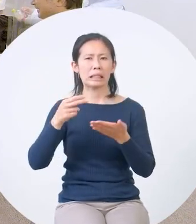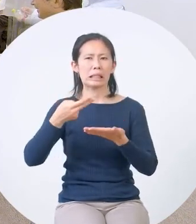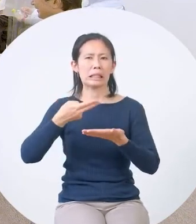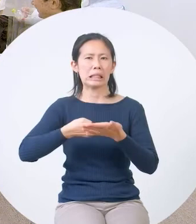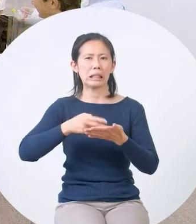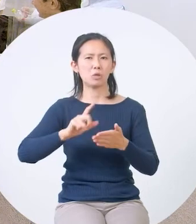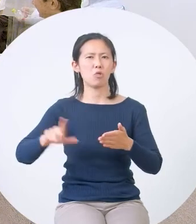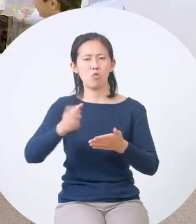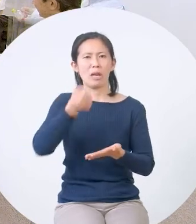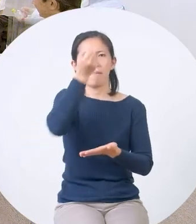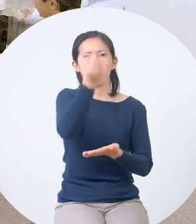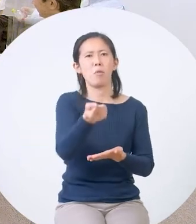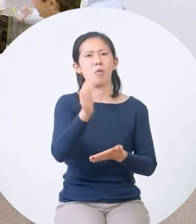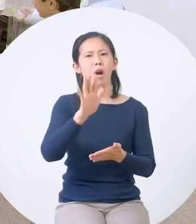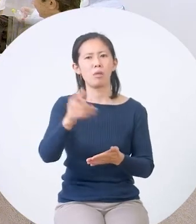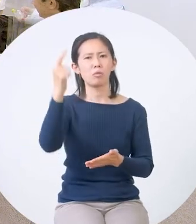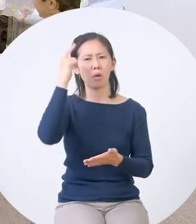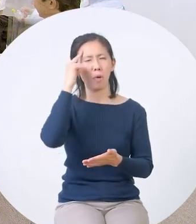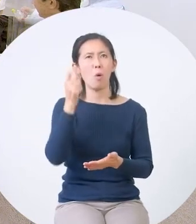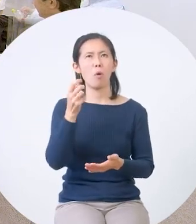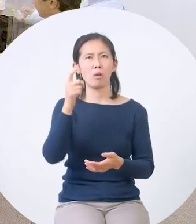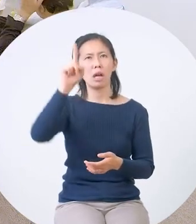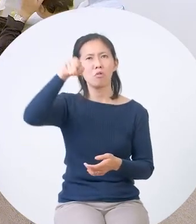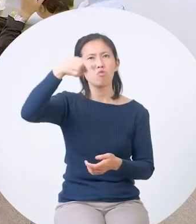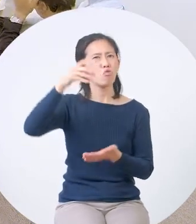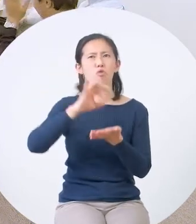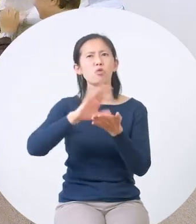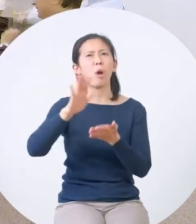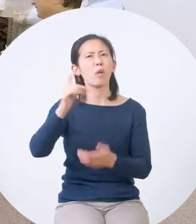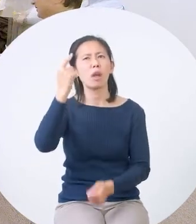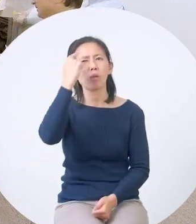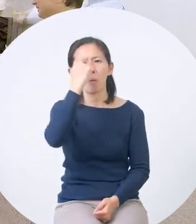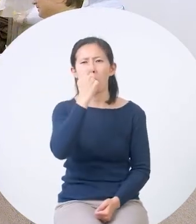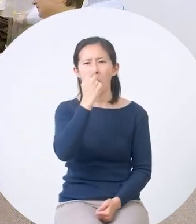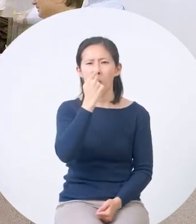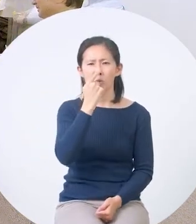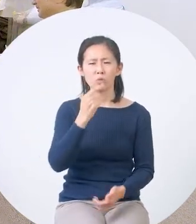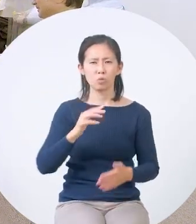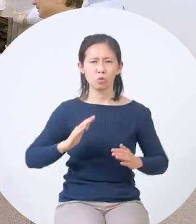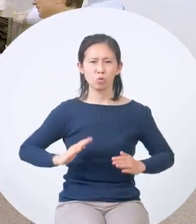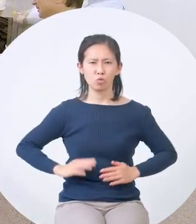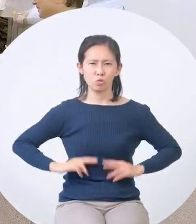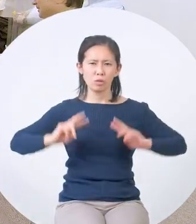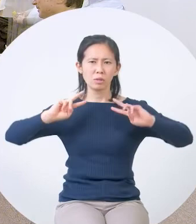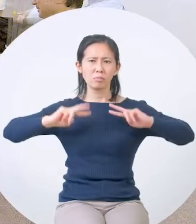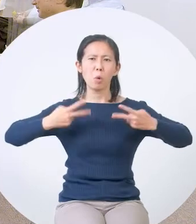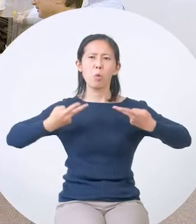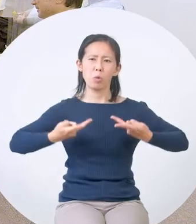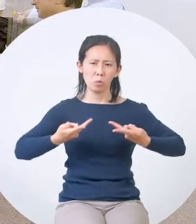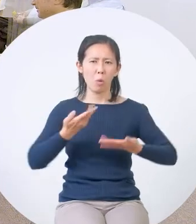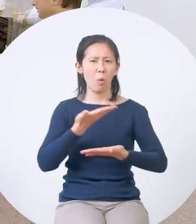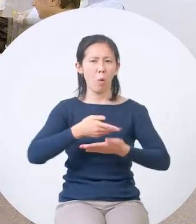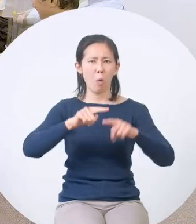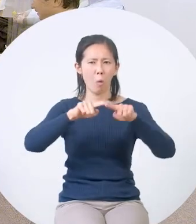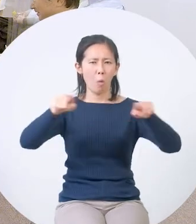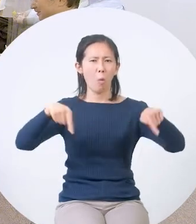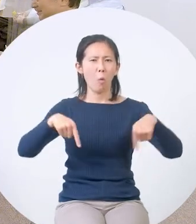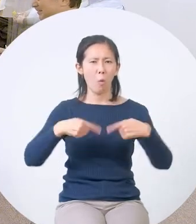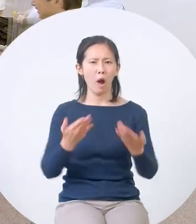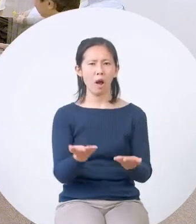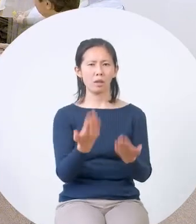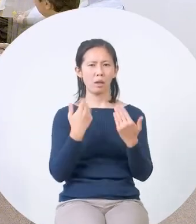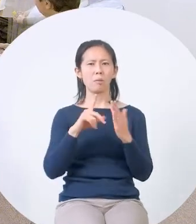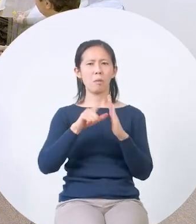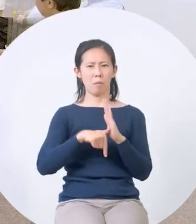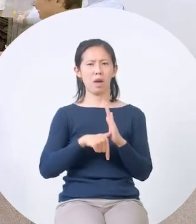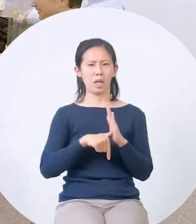ちゃいます、なのでかけないかなっていう。フィッティングボードは折りたたみであると使える人はいる、フックはな